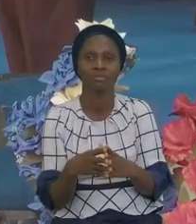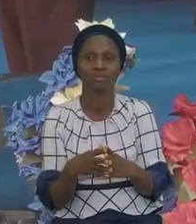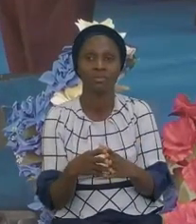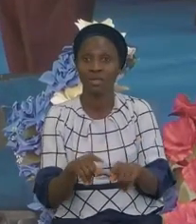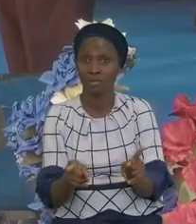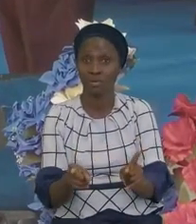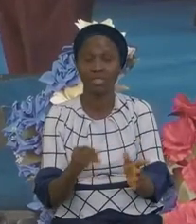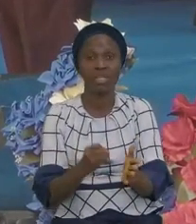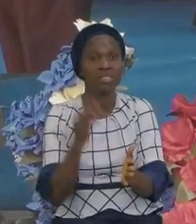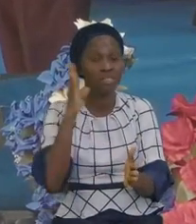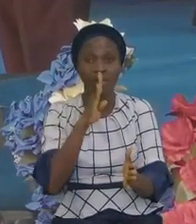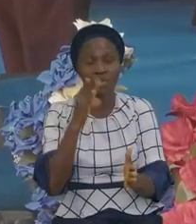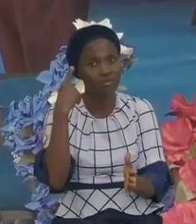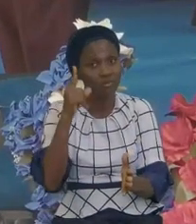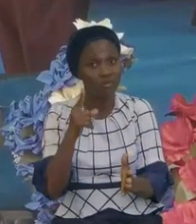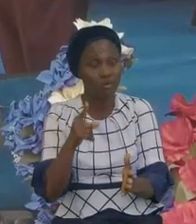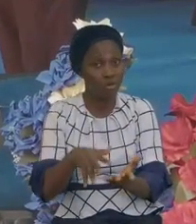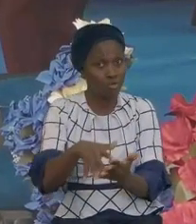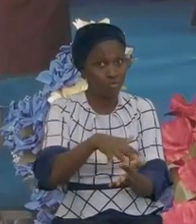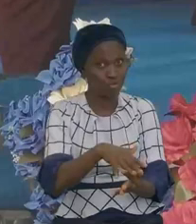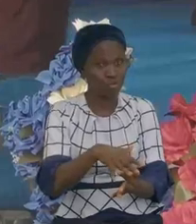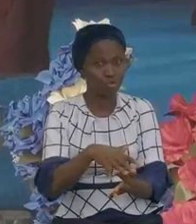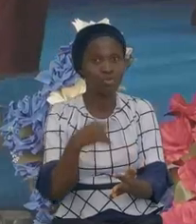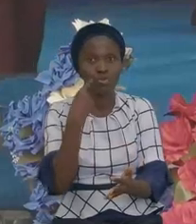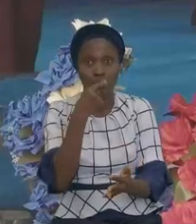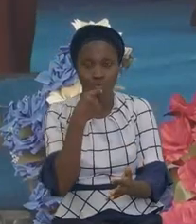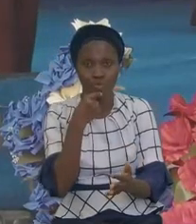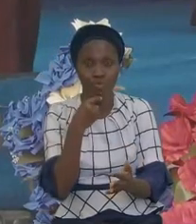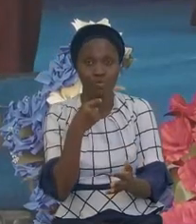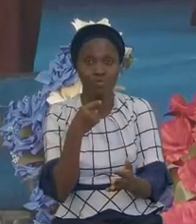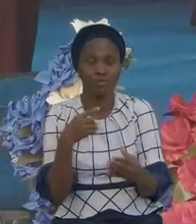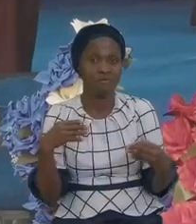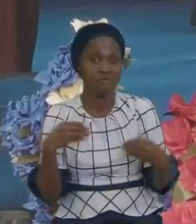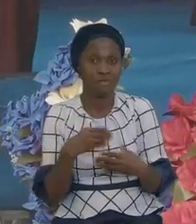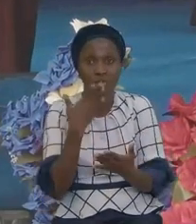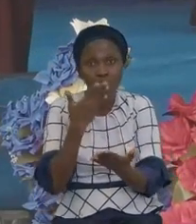C'est pour ceux qui craignent l'Éternel.